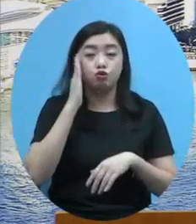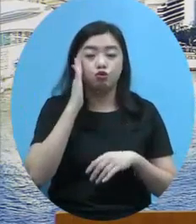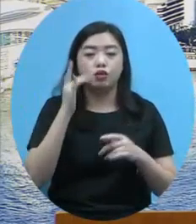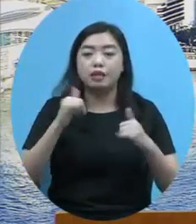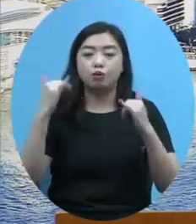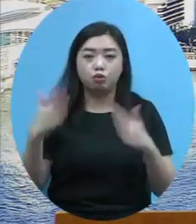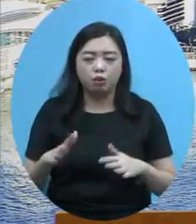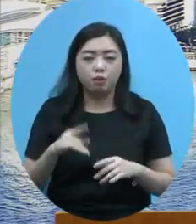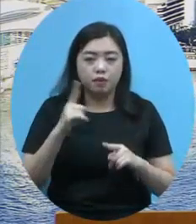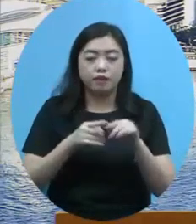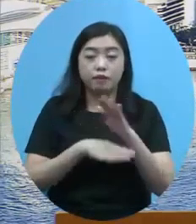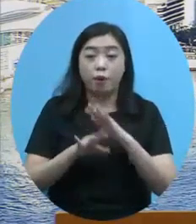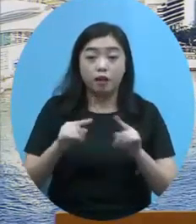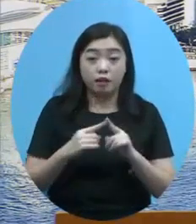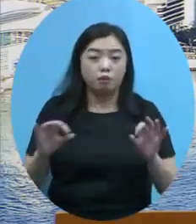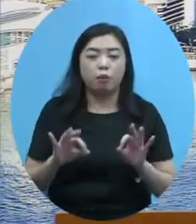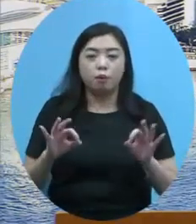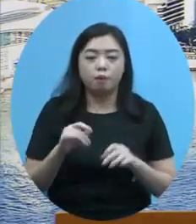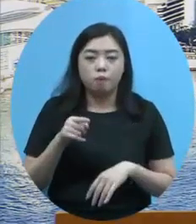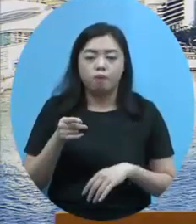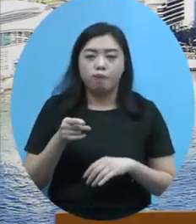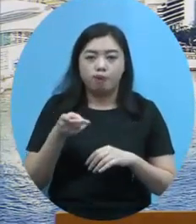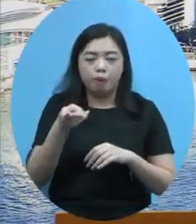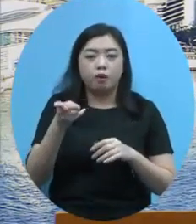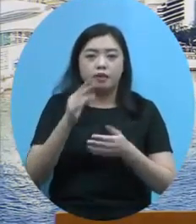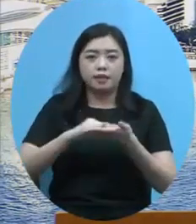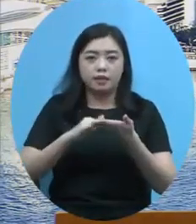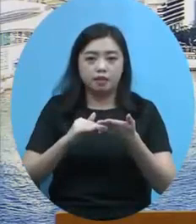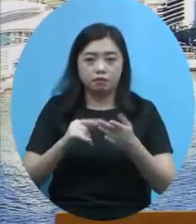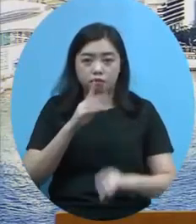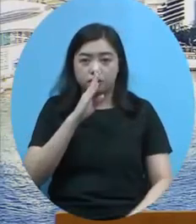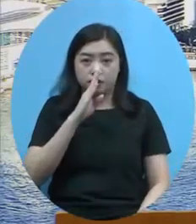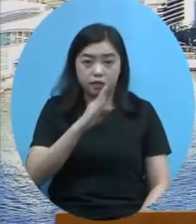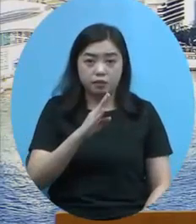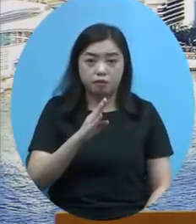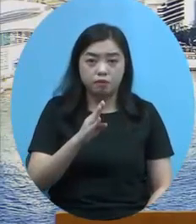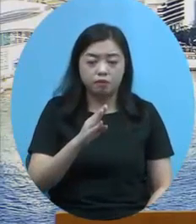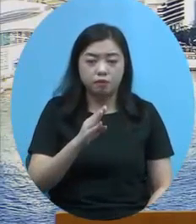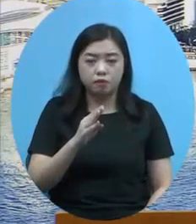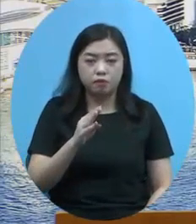咁裡面應該冇人嘅。咁呢兩名清潔工咧，佢哋係冇直接接觸